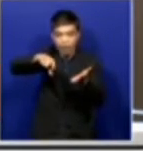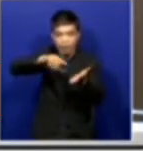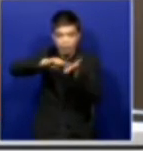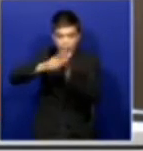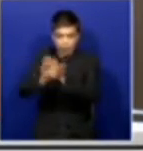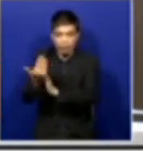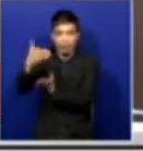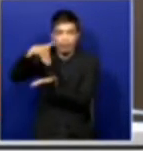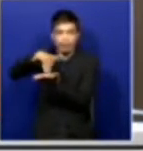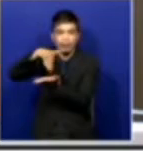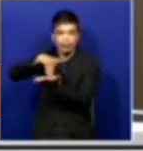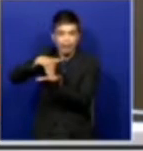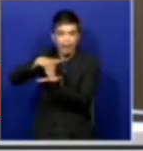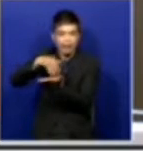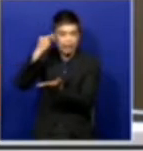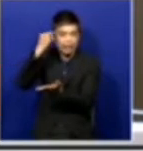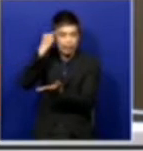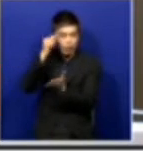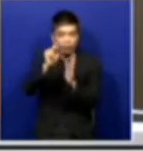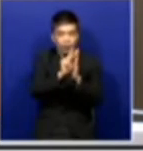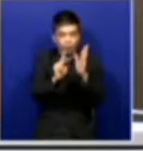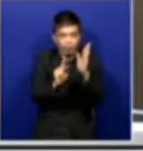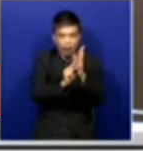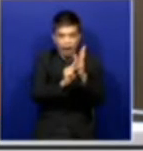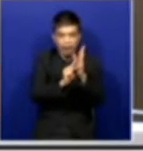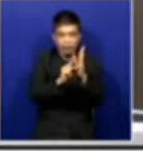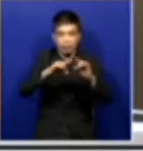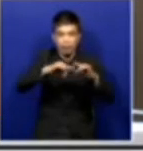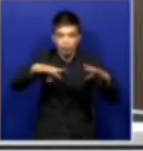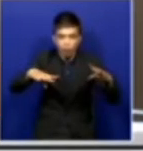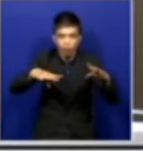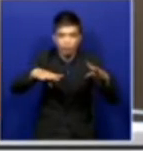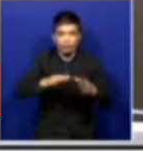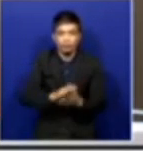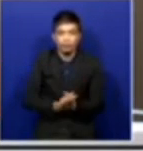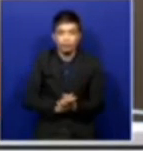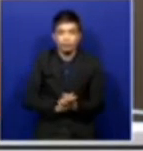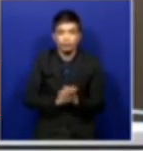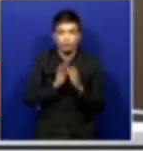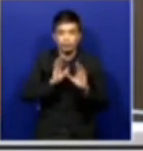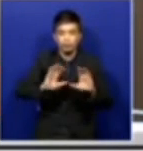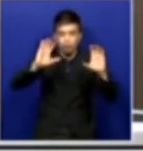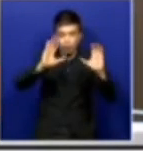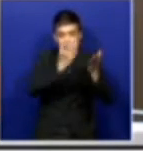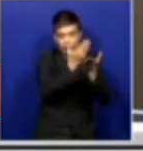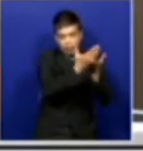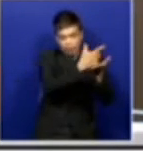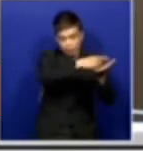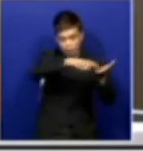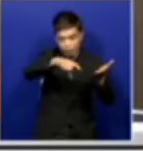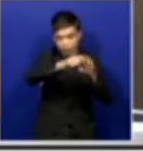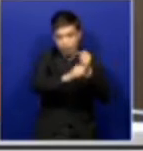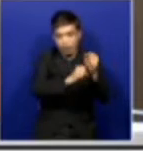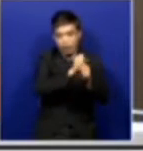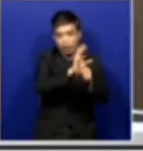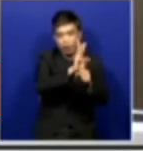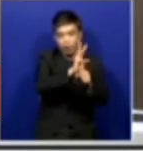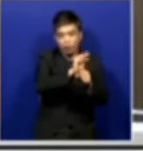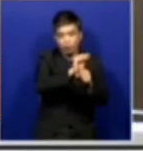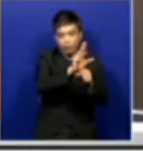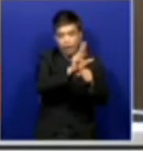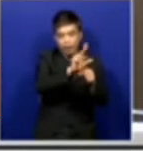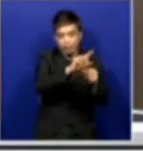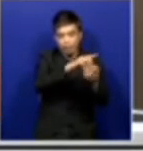ด้วยกฎหมายด้วยนะครับการที่รัฐบาลโอนงบประมาณปี63มาเป็นงบกลางเนี่ยนะ